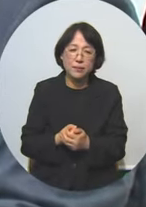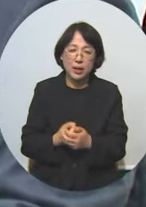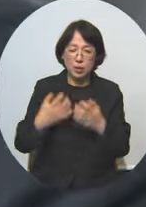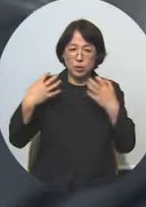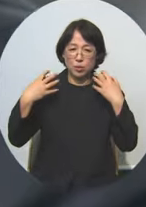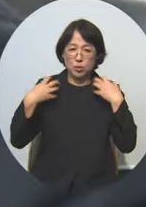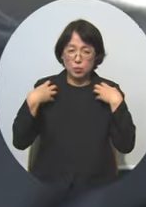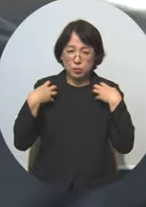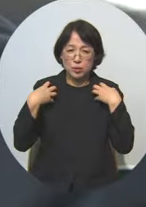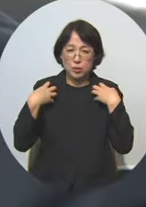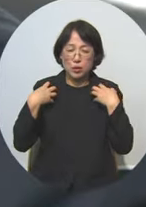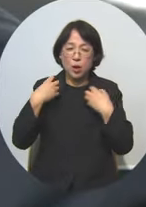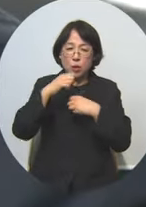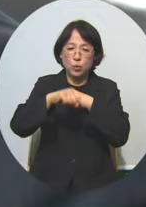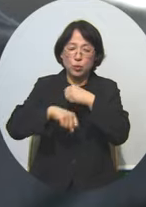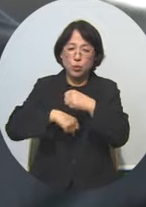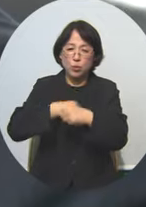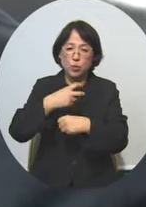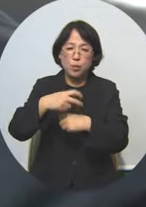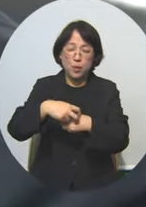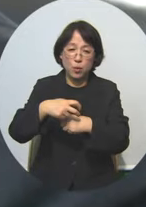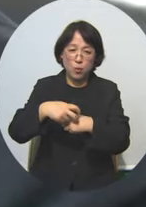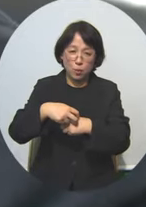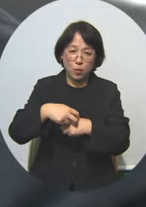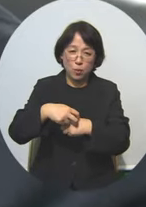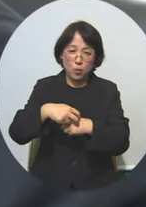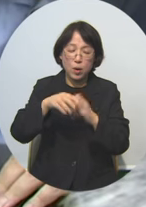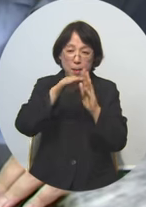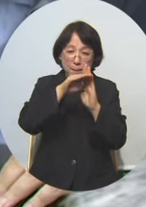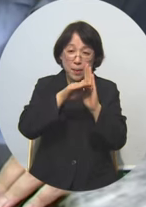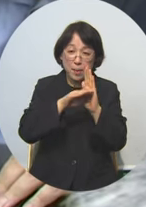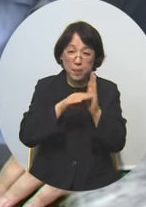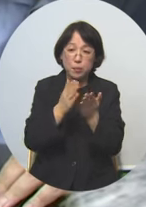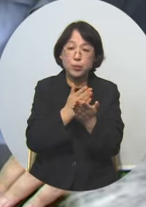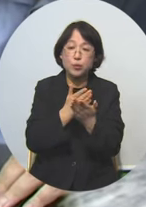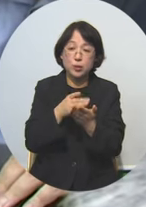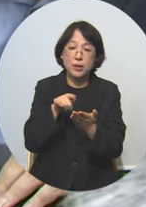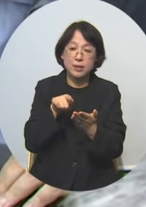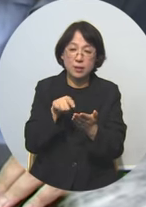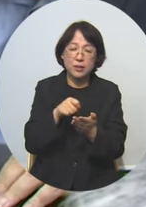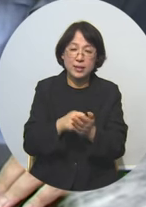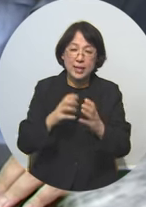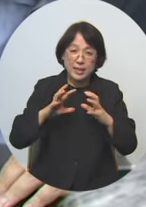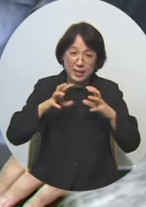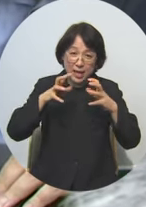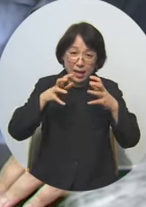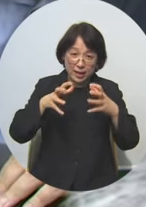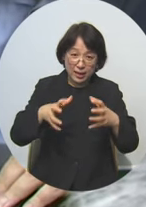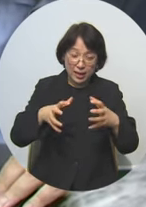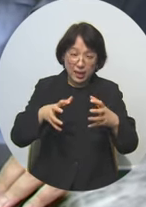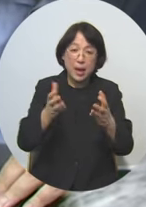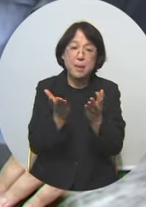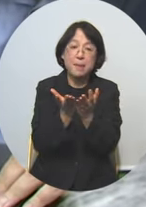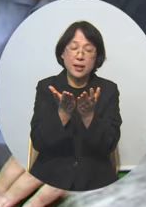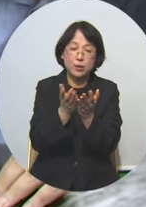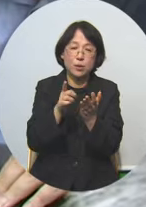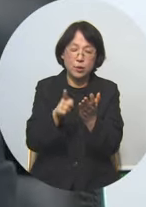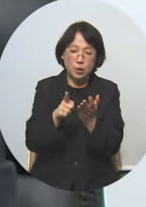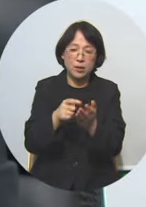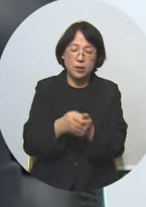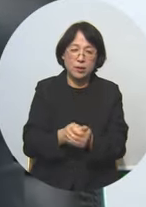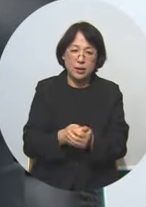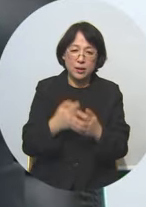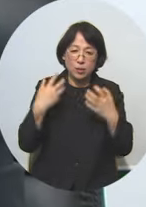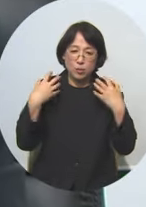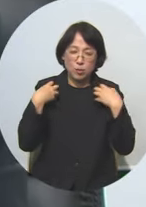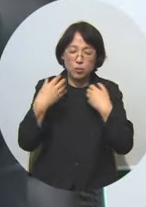상급 동물병원 체계 도입은 세계적인 추세라며 세부 방안 마련에 현장 전문가들이 적극적으로 협조해 줄 것을